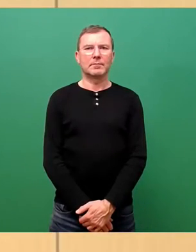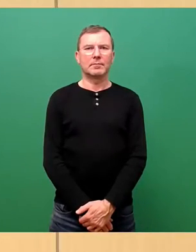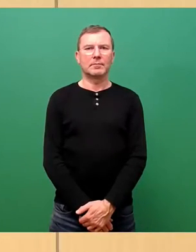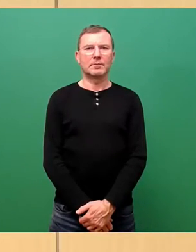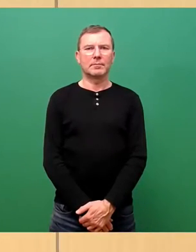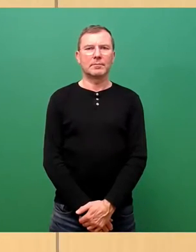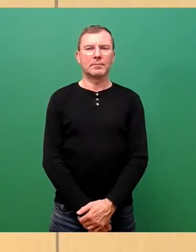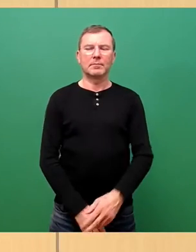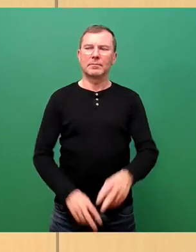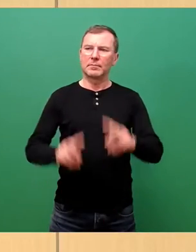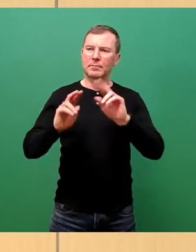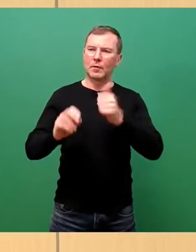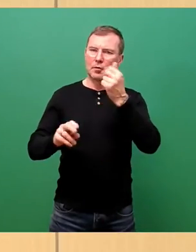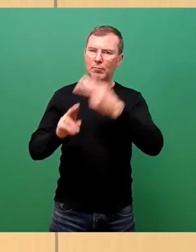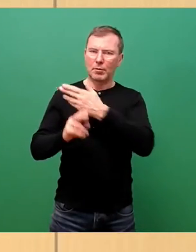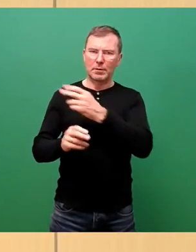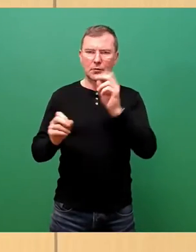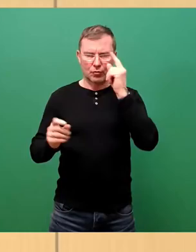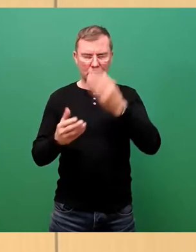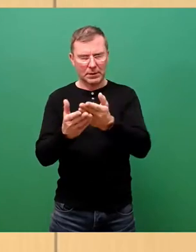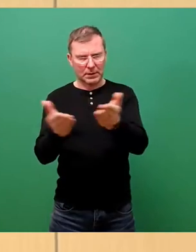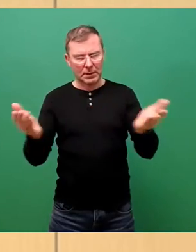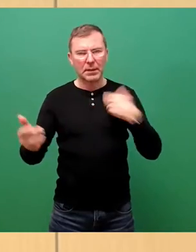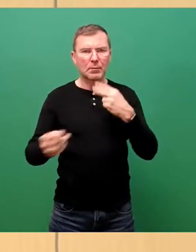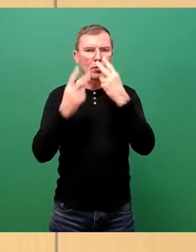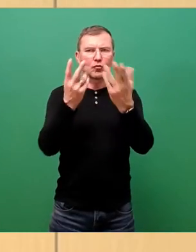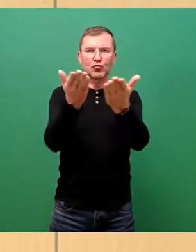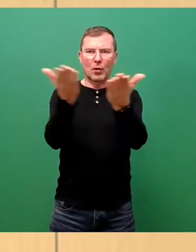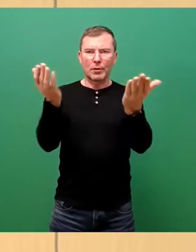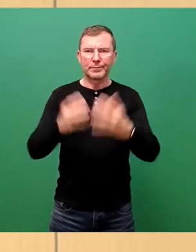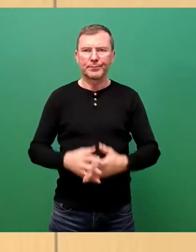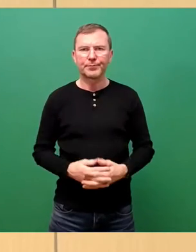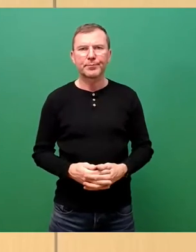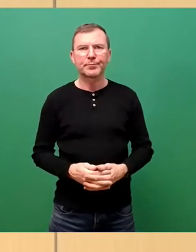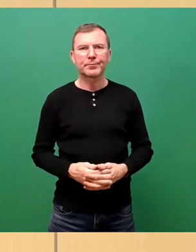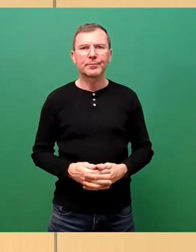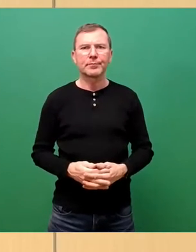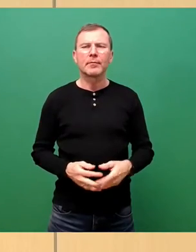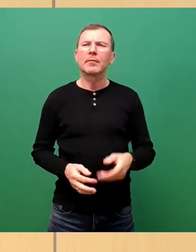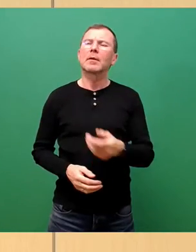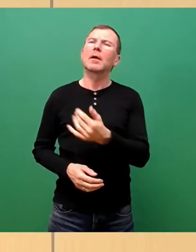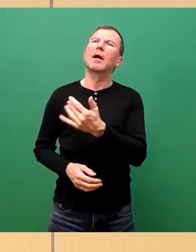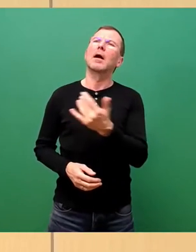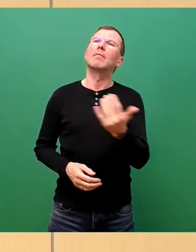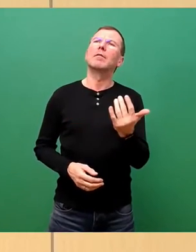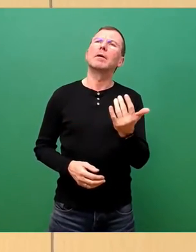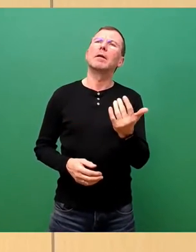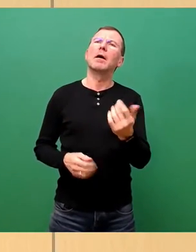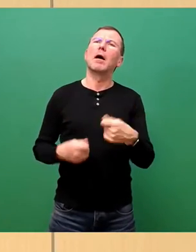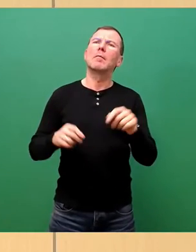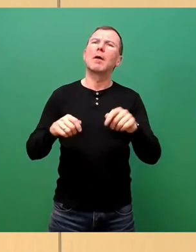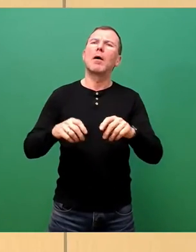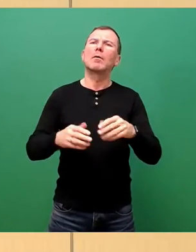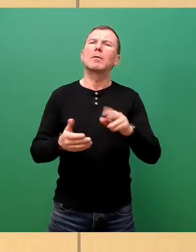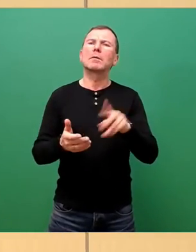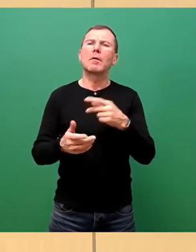Sehr geehrter Herr Oberbürgermeister, sehr geehrte Stadträte, liebe Zuschauer. Wie viele neue vorhabenbezogene Bebauungspläne von regionalen